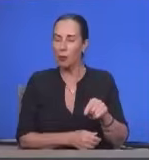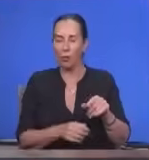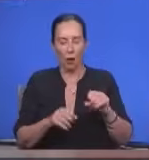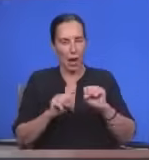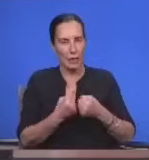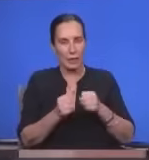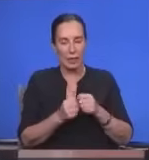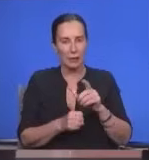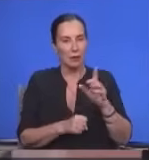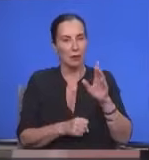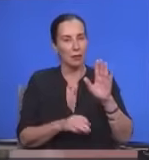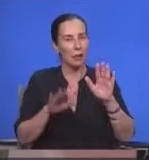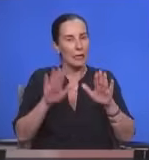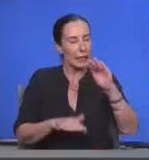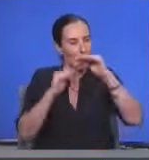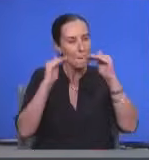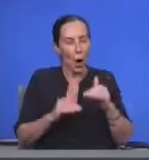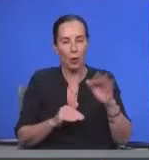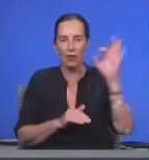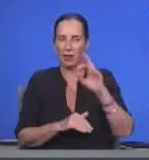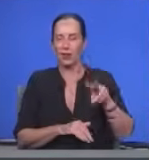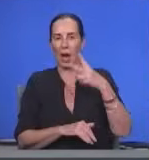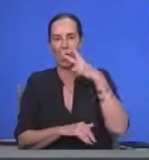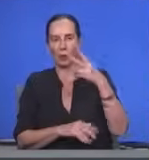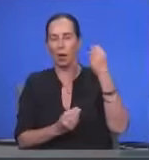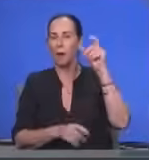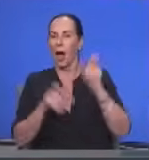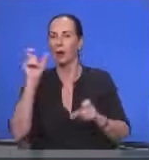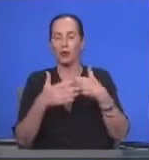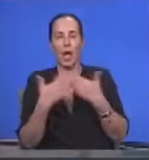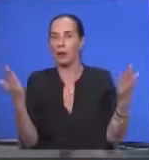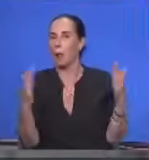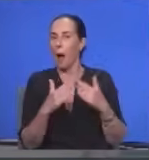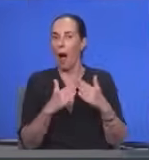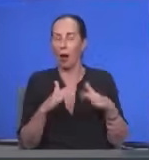הנזק כאן קטן יחסית בהשוואה להרי האטלס, עדיין ניתן לראות אנשים רבים חסרי בית